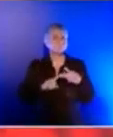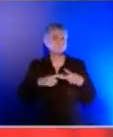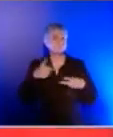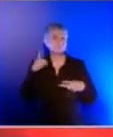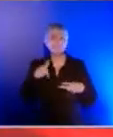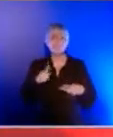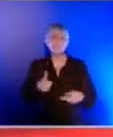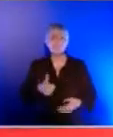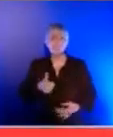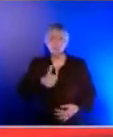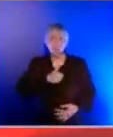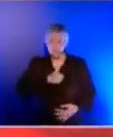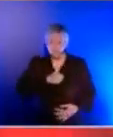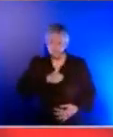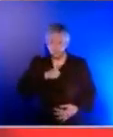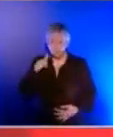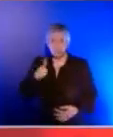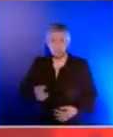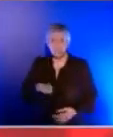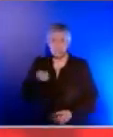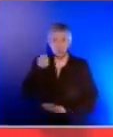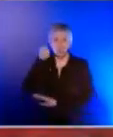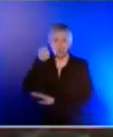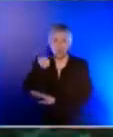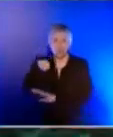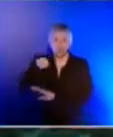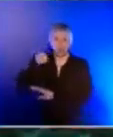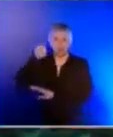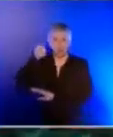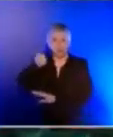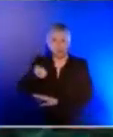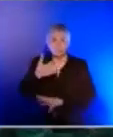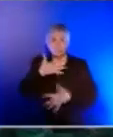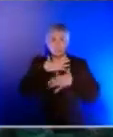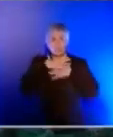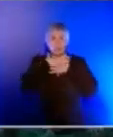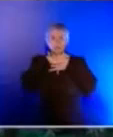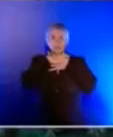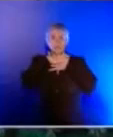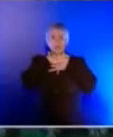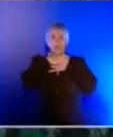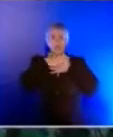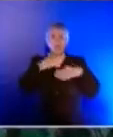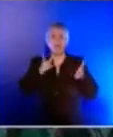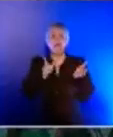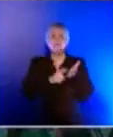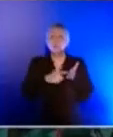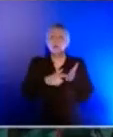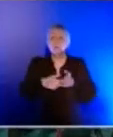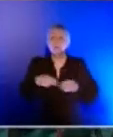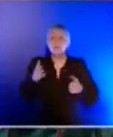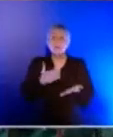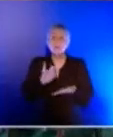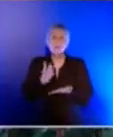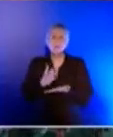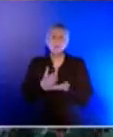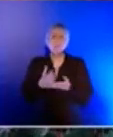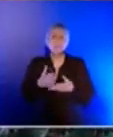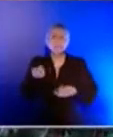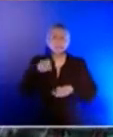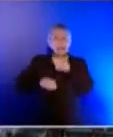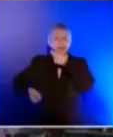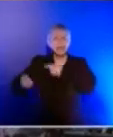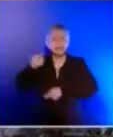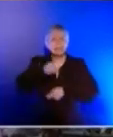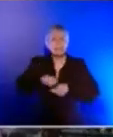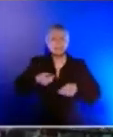βγει αυτή η θηλιά από το λαιμό της ελληνικής κοινωνίας, έτσι ώστε οι μικρές και μεσαίες επιχειρήσεις να αναπνεύσουν, να στηρίξουμε